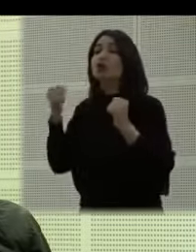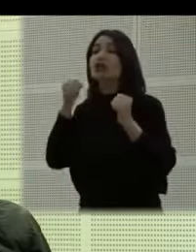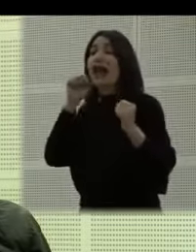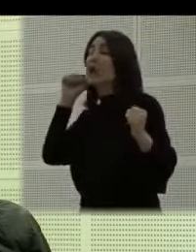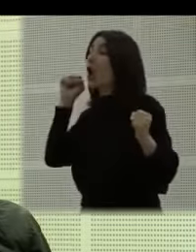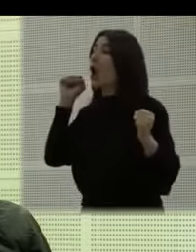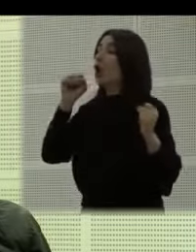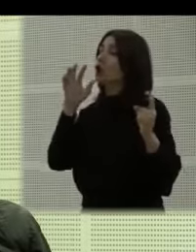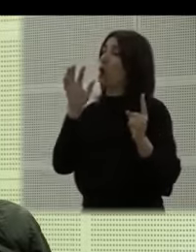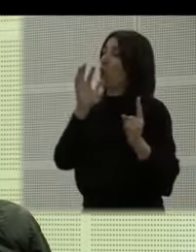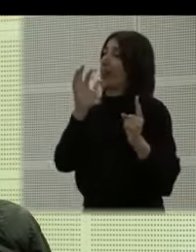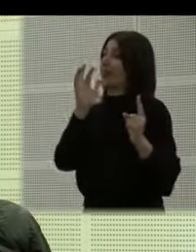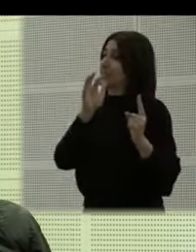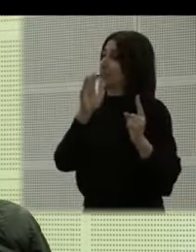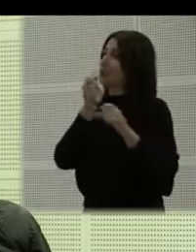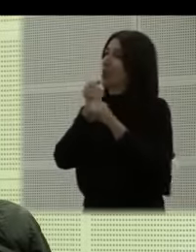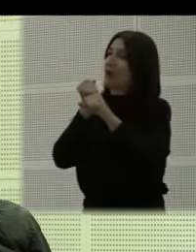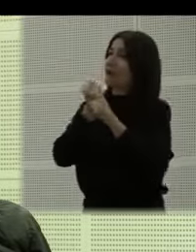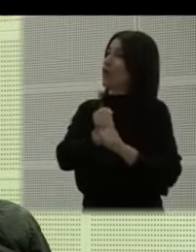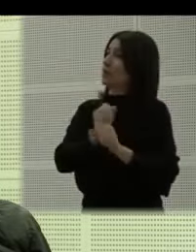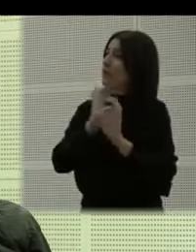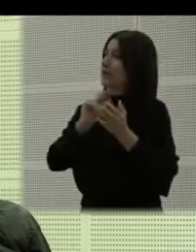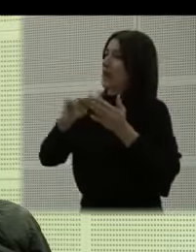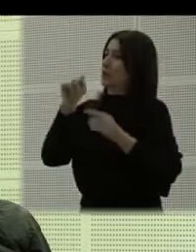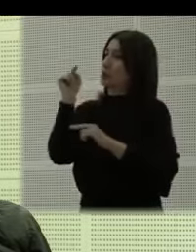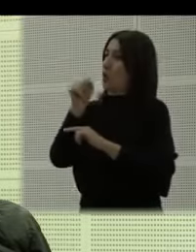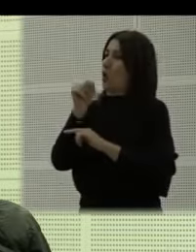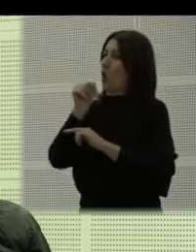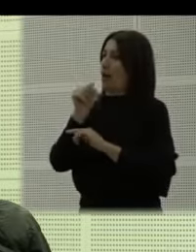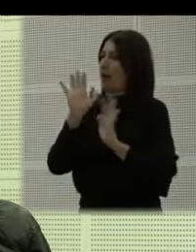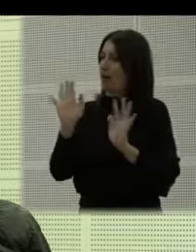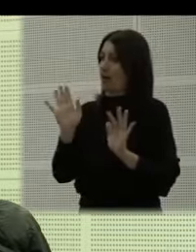un tema fondamentale per la scuola.